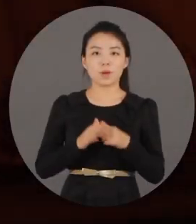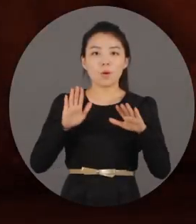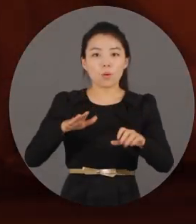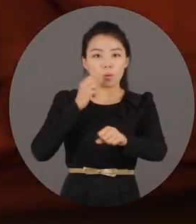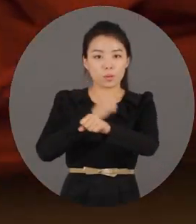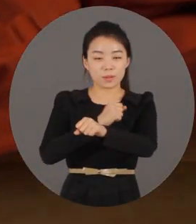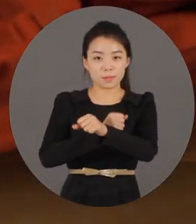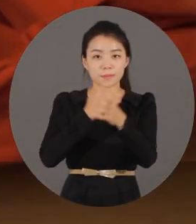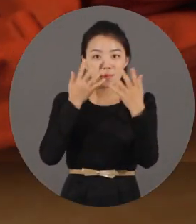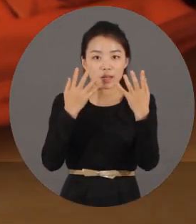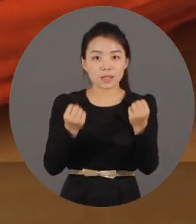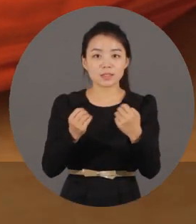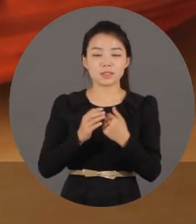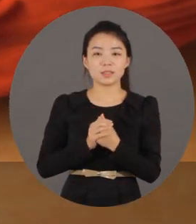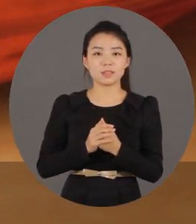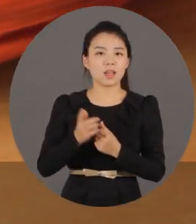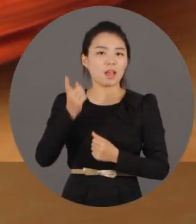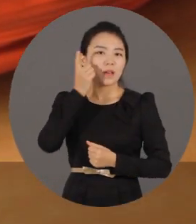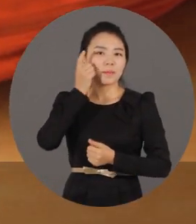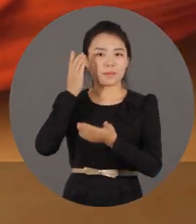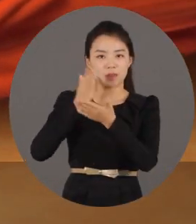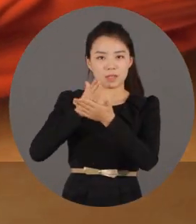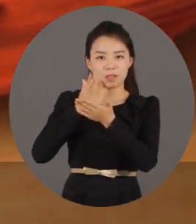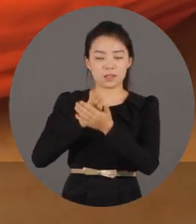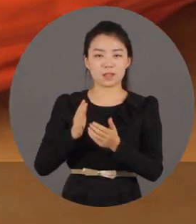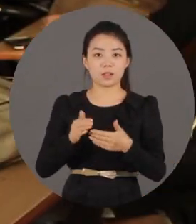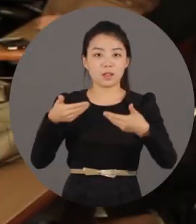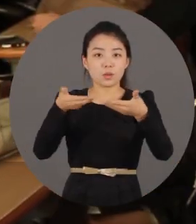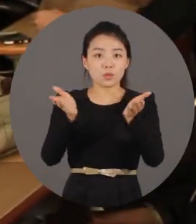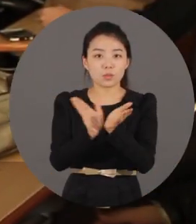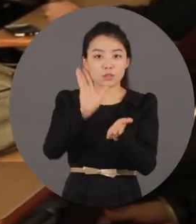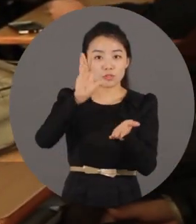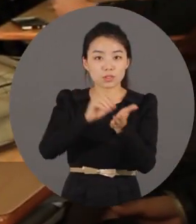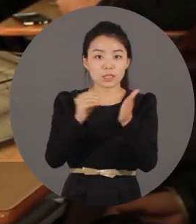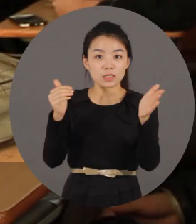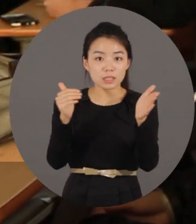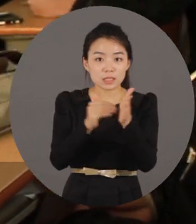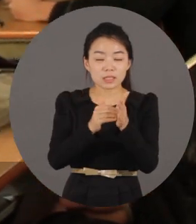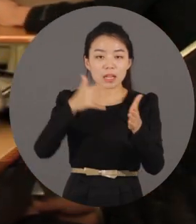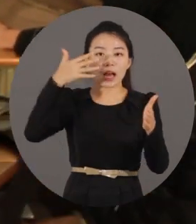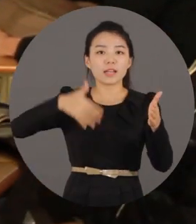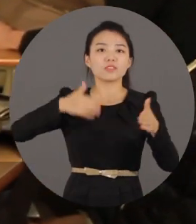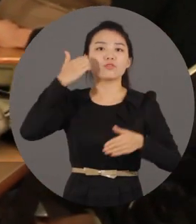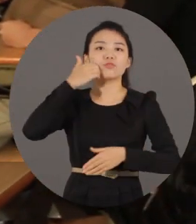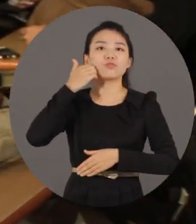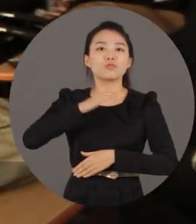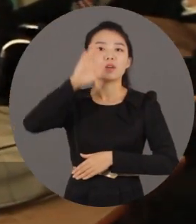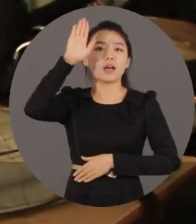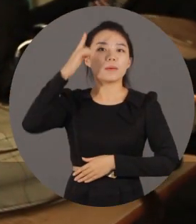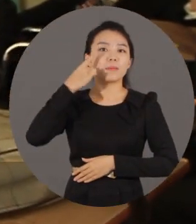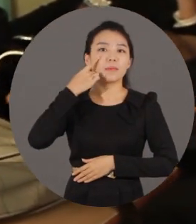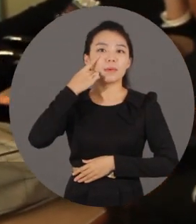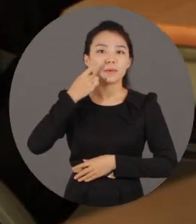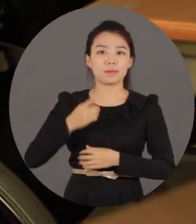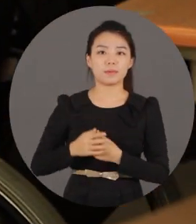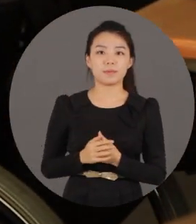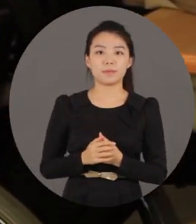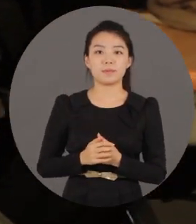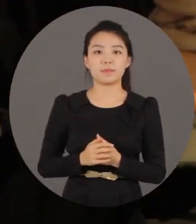오늘 하루 고생 많았지? 아, 너 휴대폰 그만하고 조별과제 해왔어? 어? 안 해온 사람 손 들어봐.